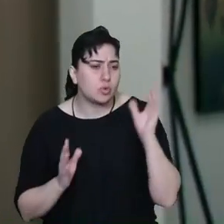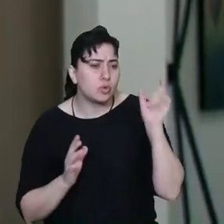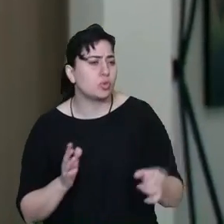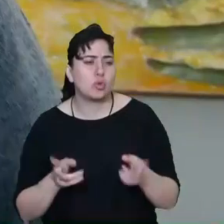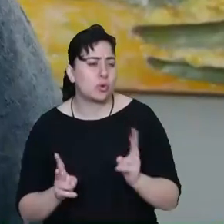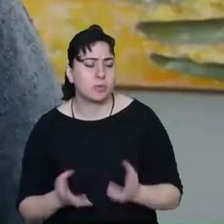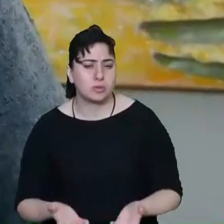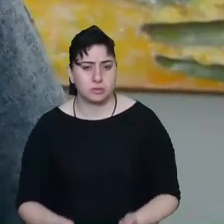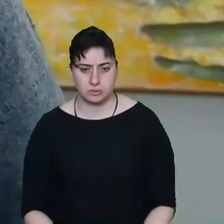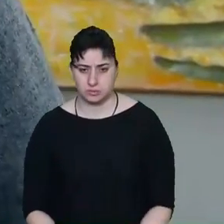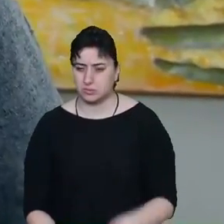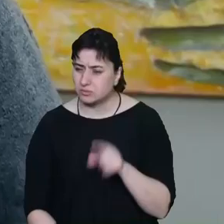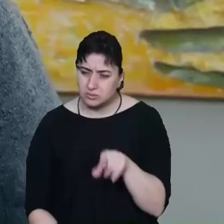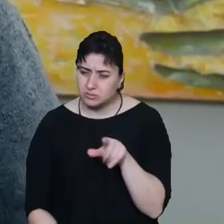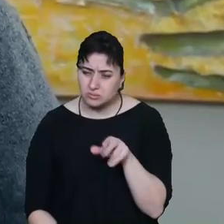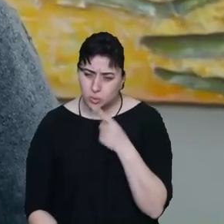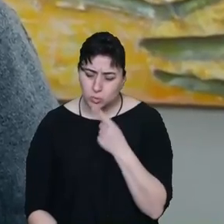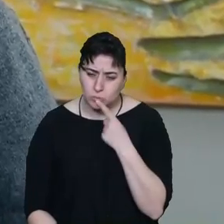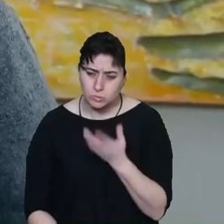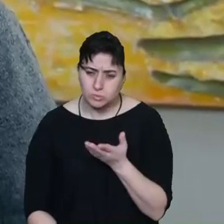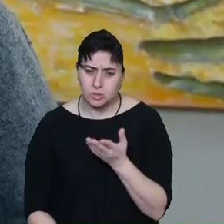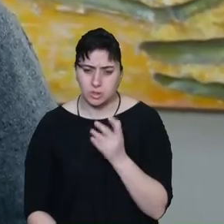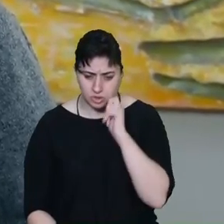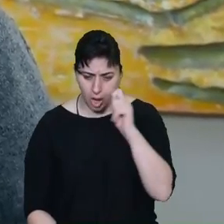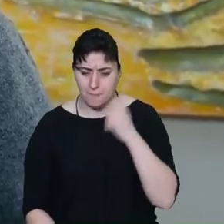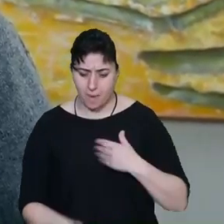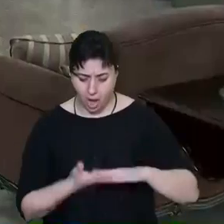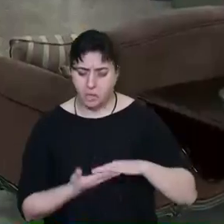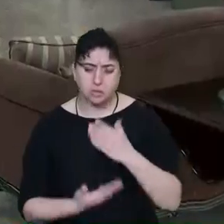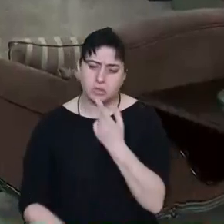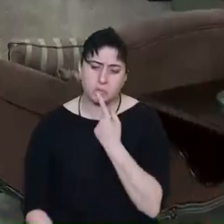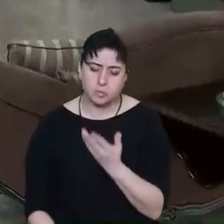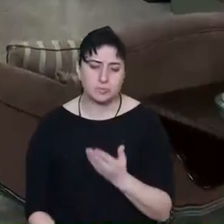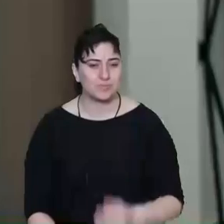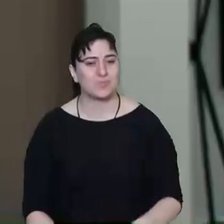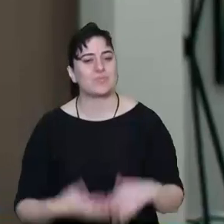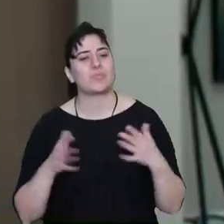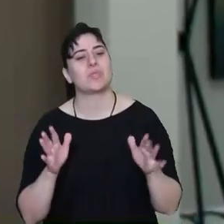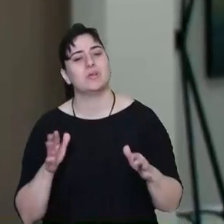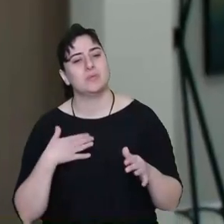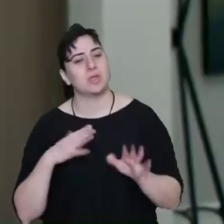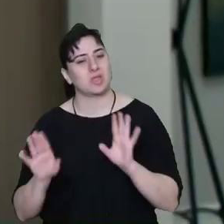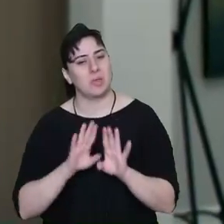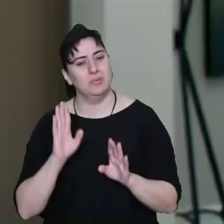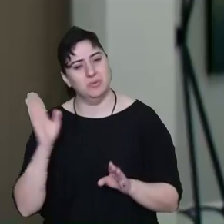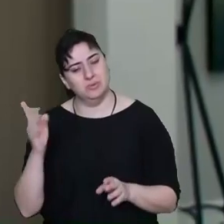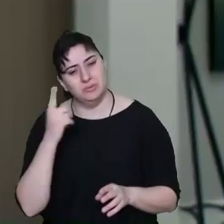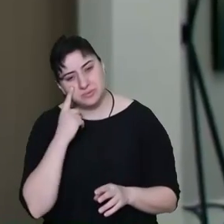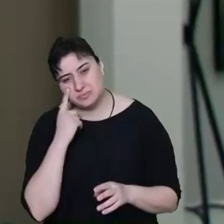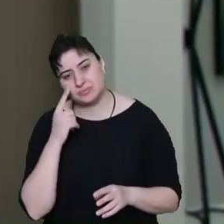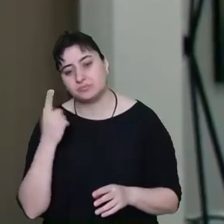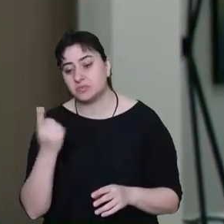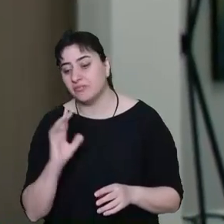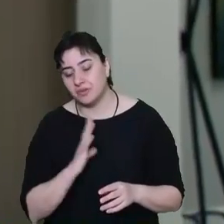Teki Cavit. La sen ne biçim konuşuyorsun benim koskoca iş adamı arkadaşım hakkında? Tamam efendim. Ben diyorum kapıya gideyim diyorum. Eğer kuruya